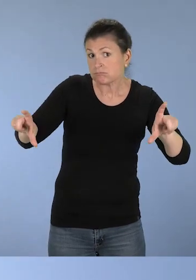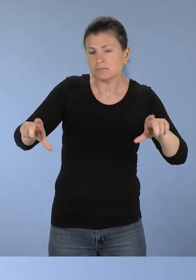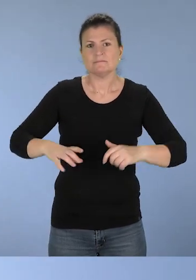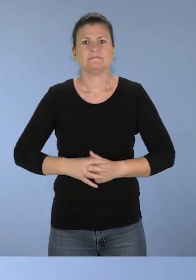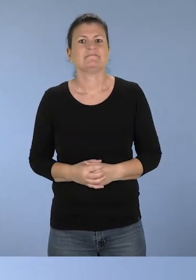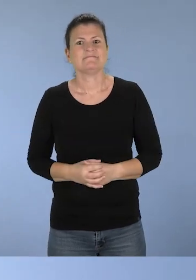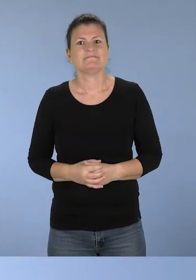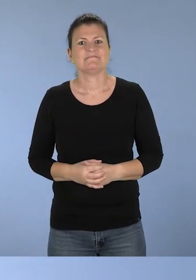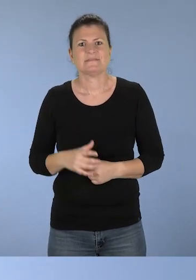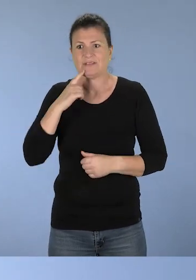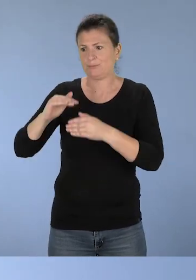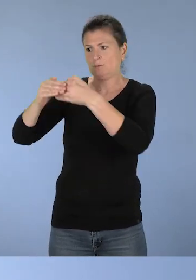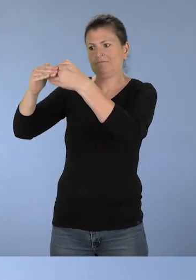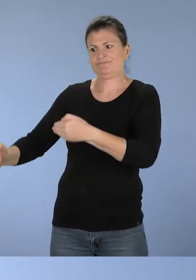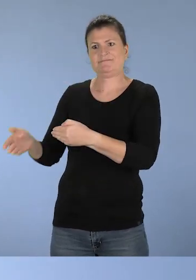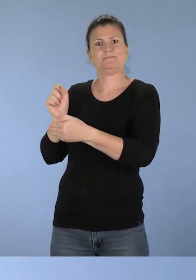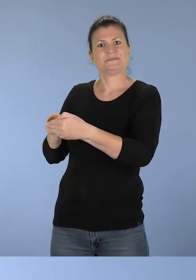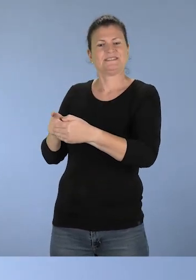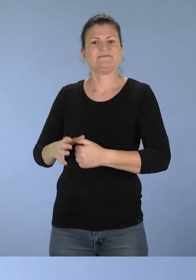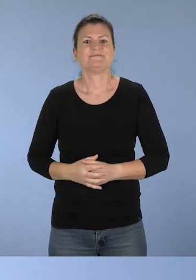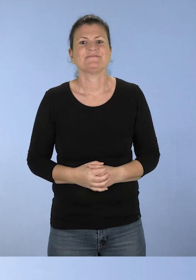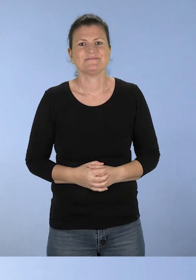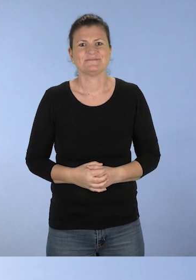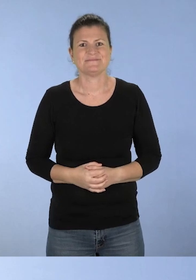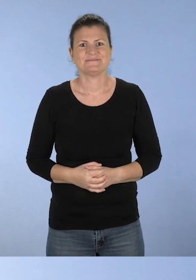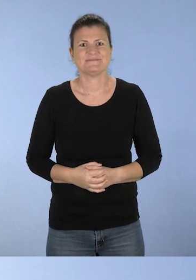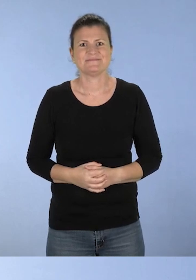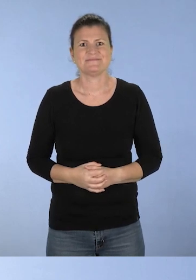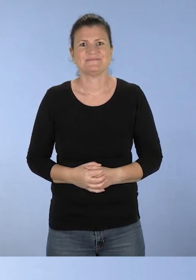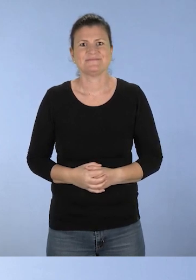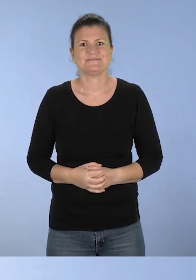ou au format paysage, format dans lequel on le déplie en chevalet.